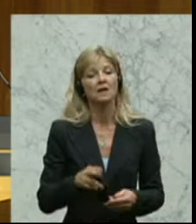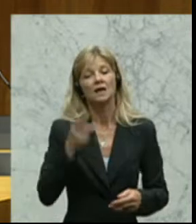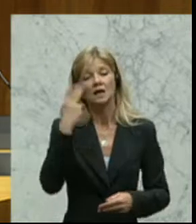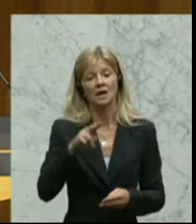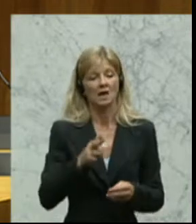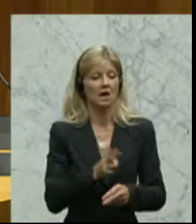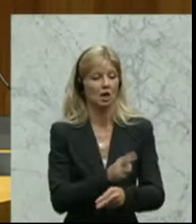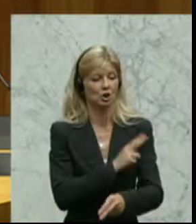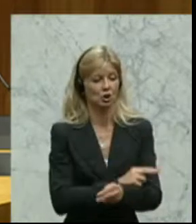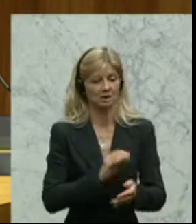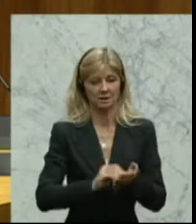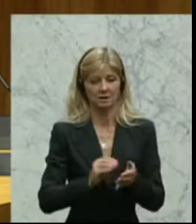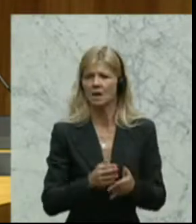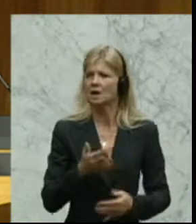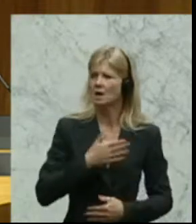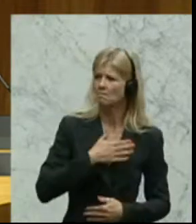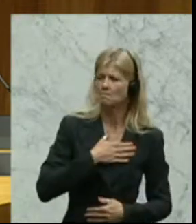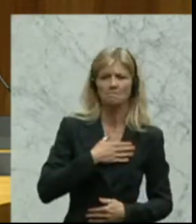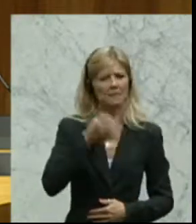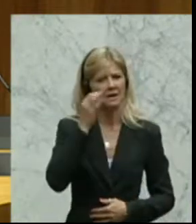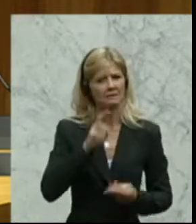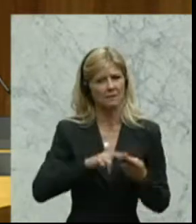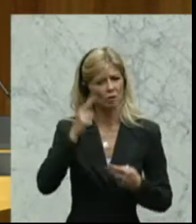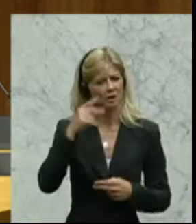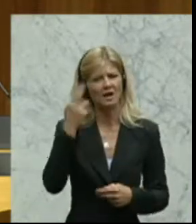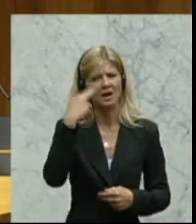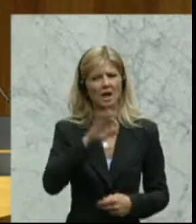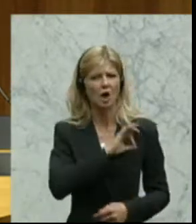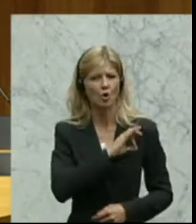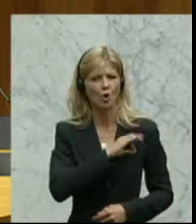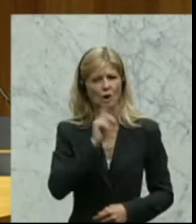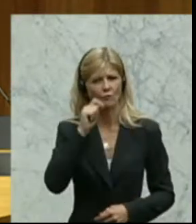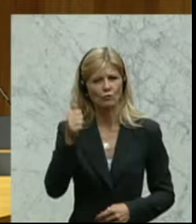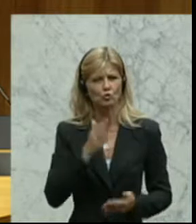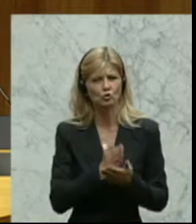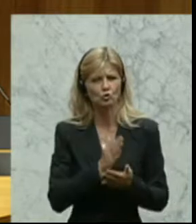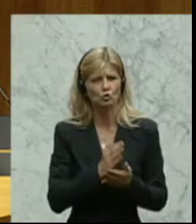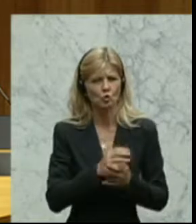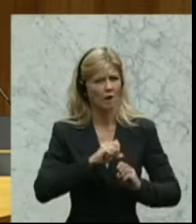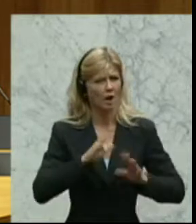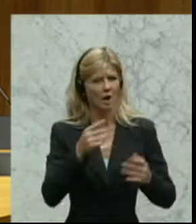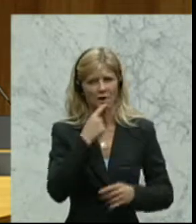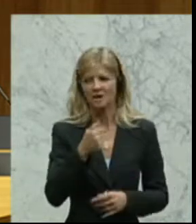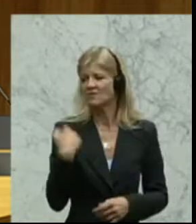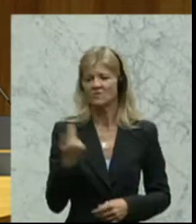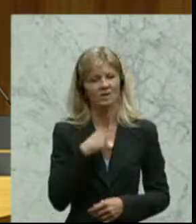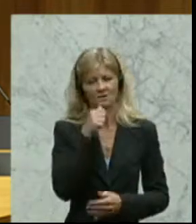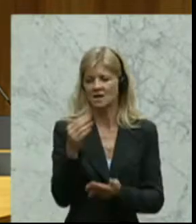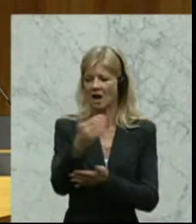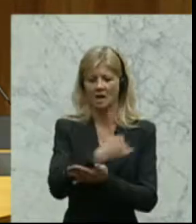ganz klar und unmissverständlich gesagt, wir haben kein Einnahmenproblem, nein, wir haben ein Ausgabenproblem.